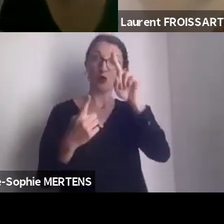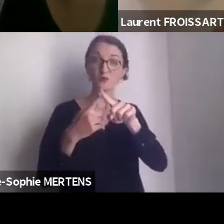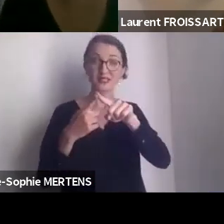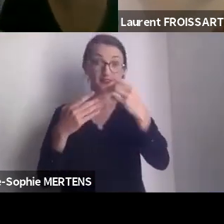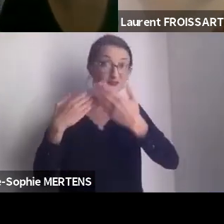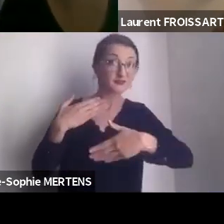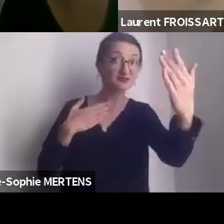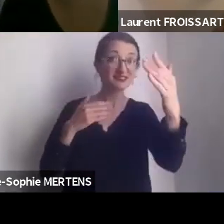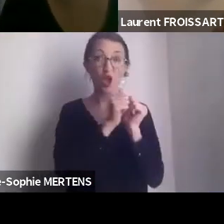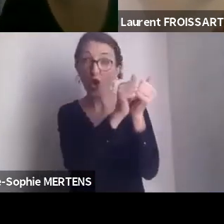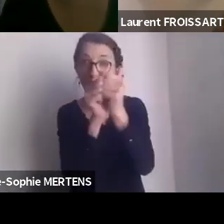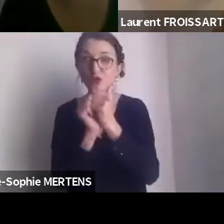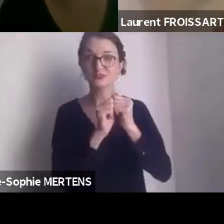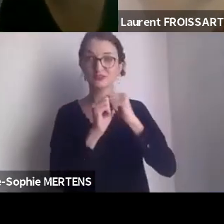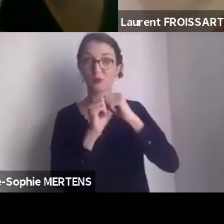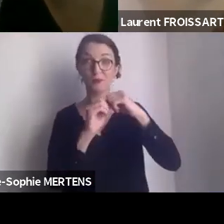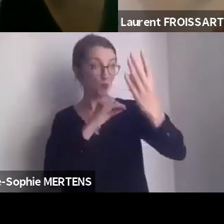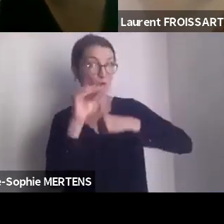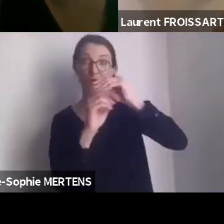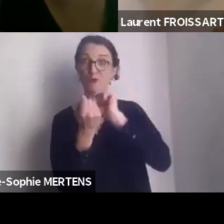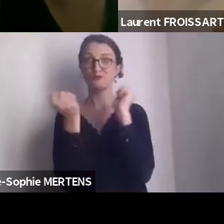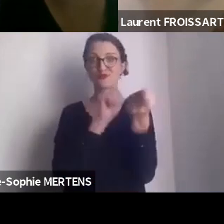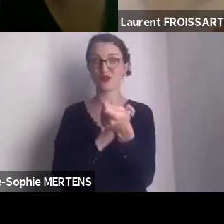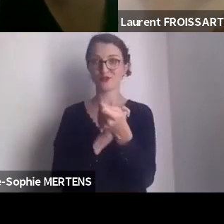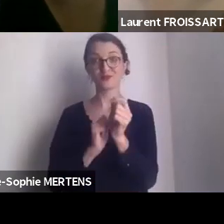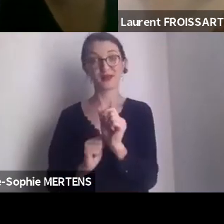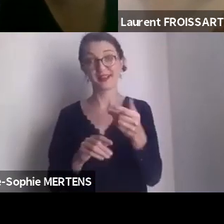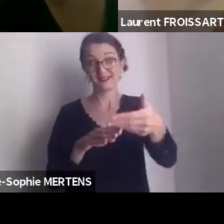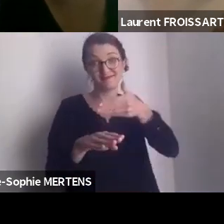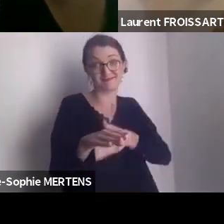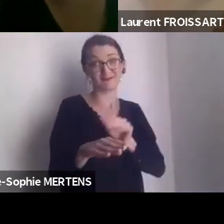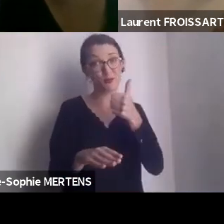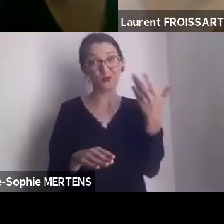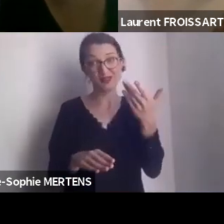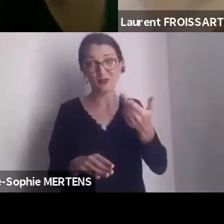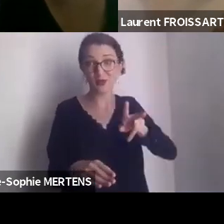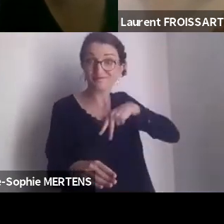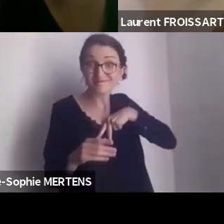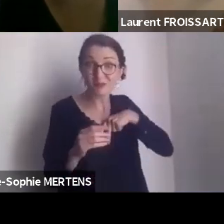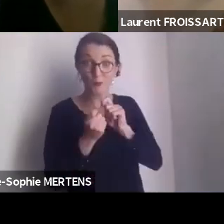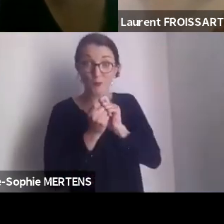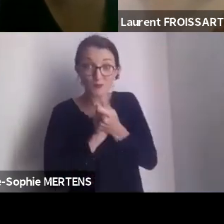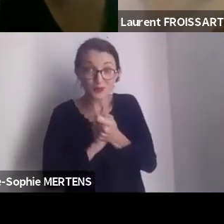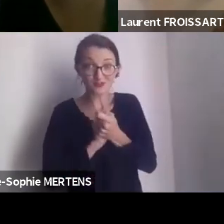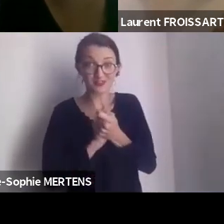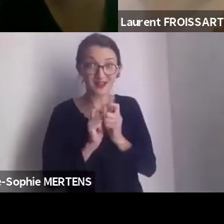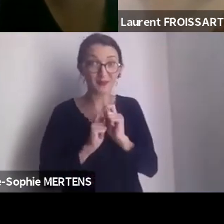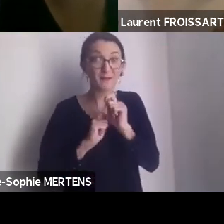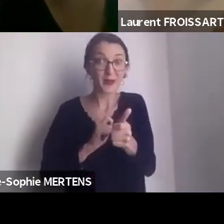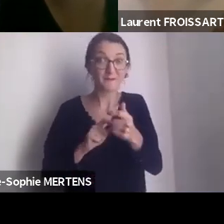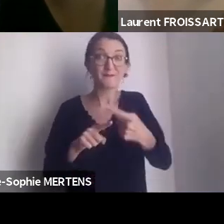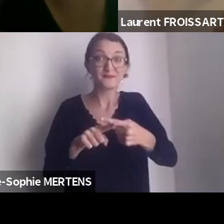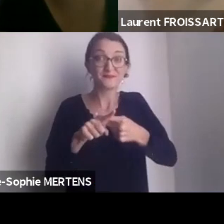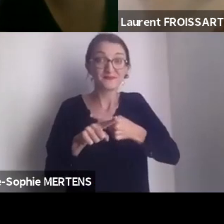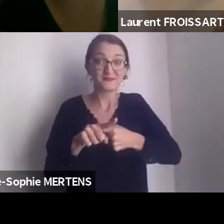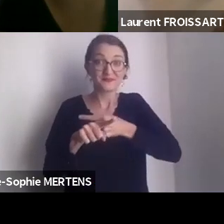Mais déjà, si on change notre propre monde et que pas à pas, on fait un peu mieux tous les jours, ça ne peut aller que dans le bon sens. Et puis, coach